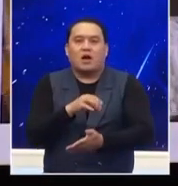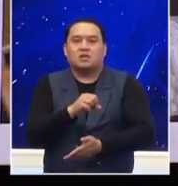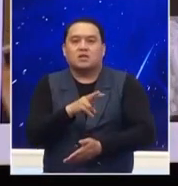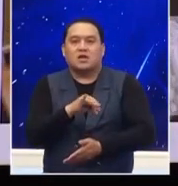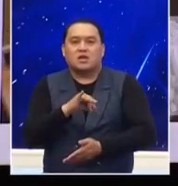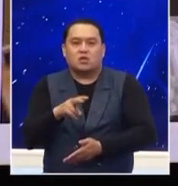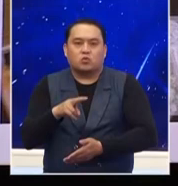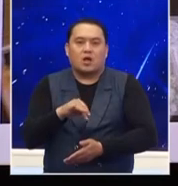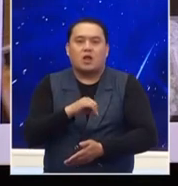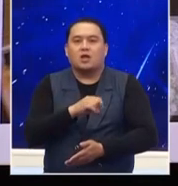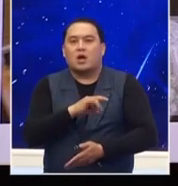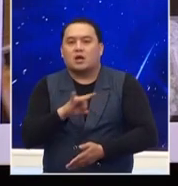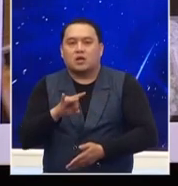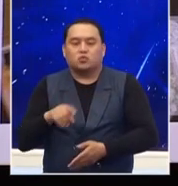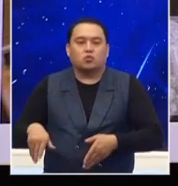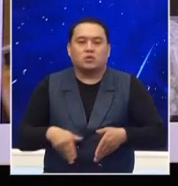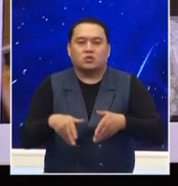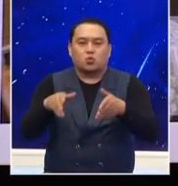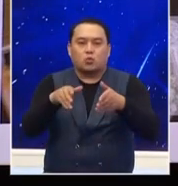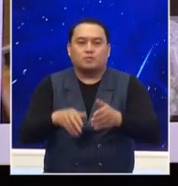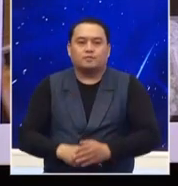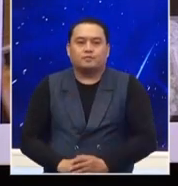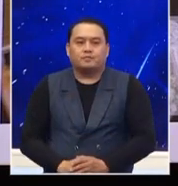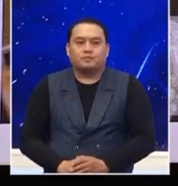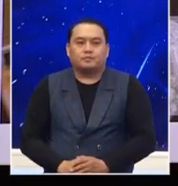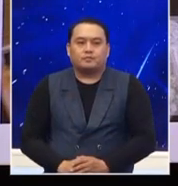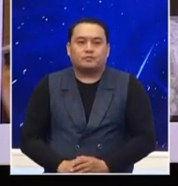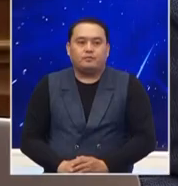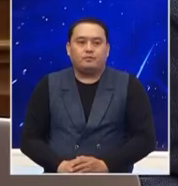верхнюю Каскеленскую и верхнюю Талгарскую трассы.